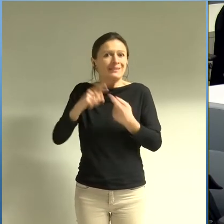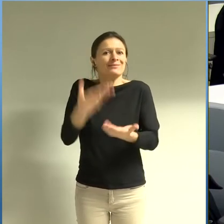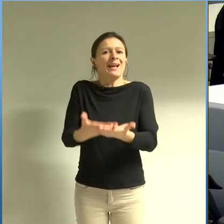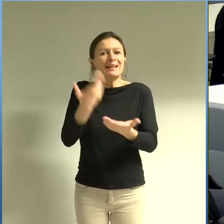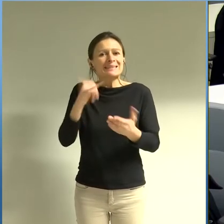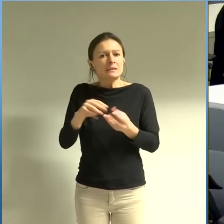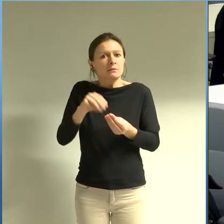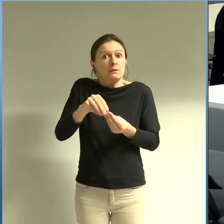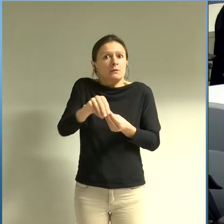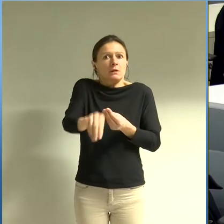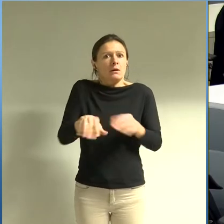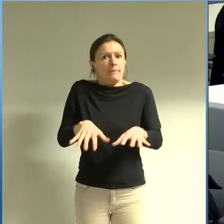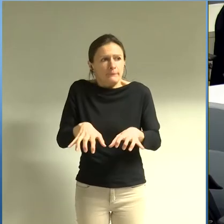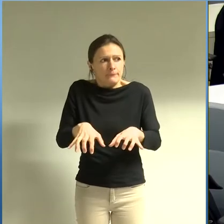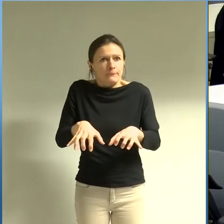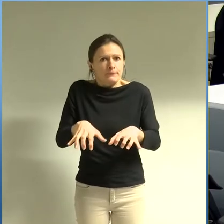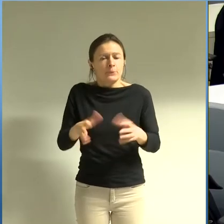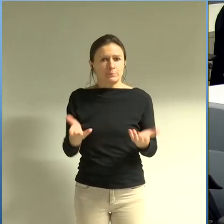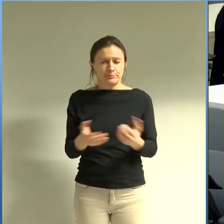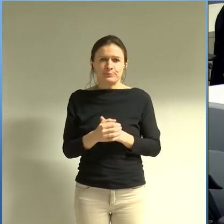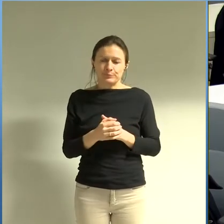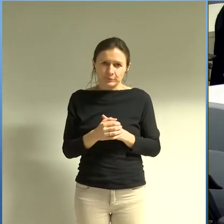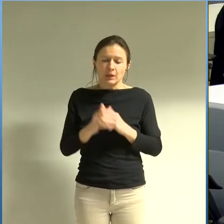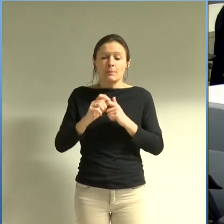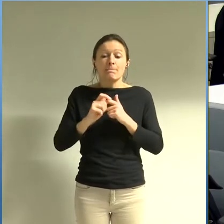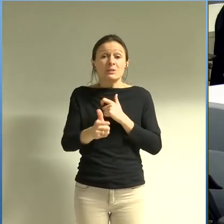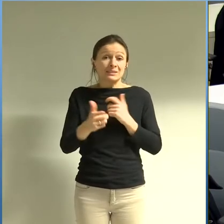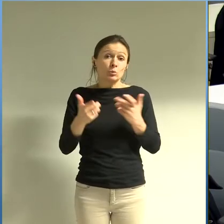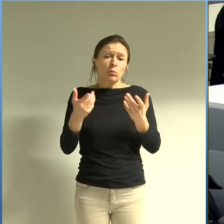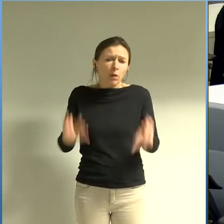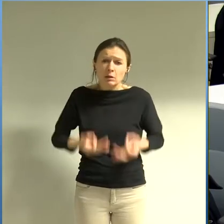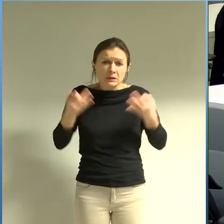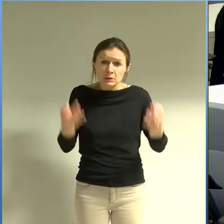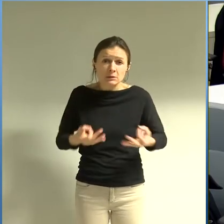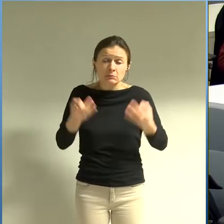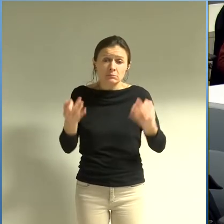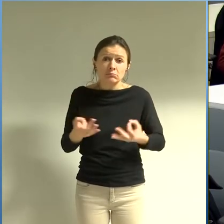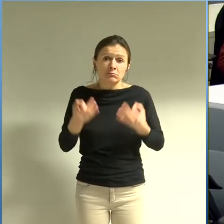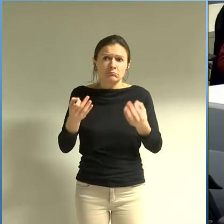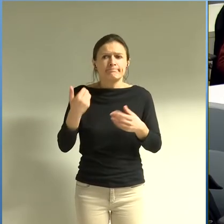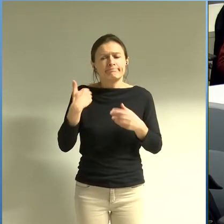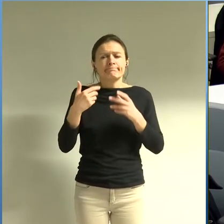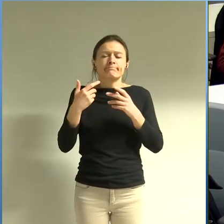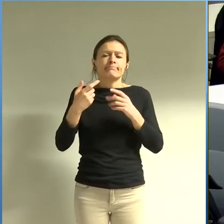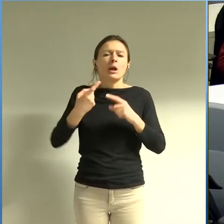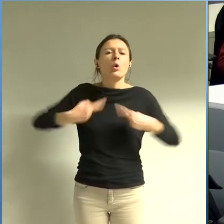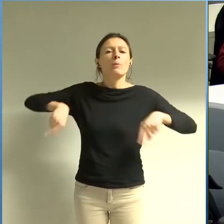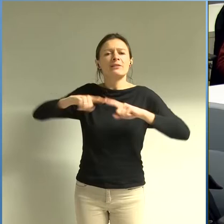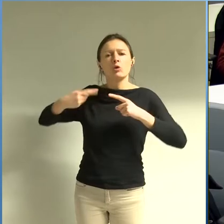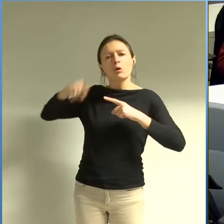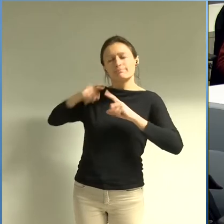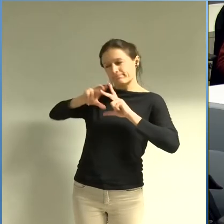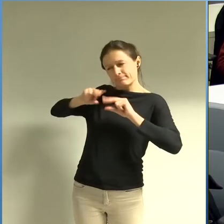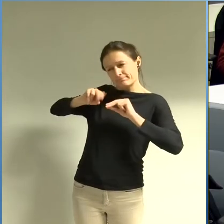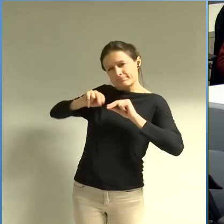qui va être mise en place là la procédure mise en place elle est tout à fait classique je veux l'aider expliqué en commission c'est la même